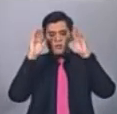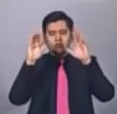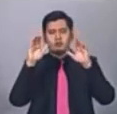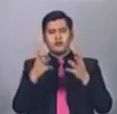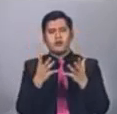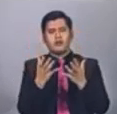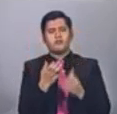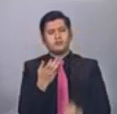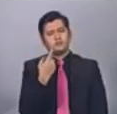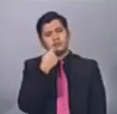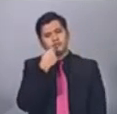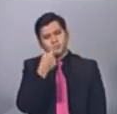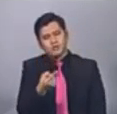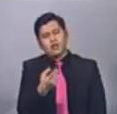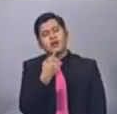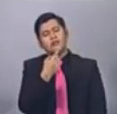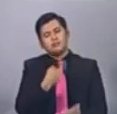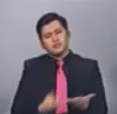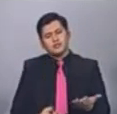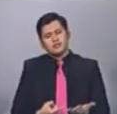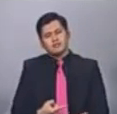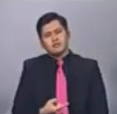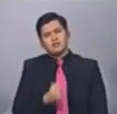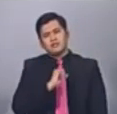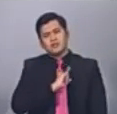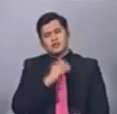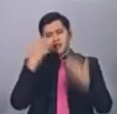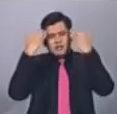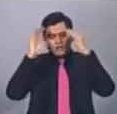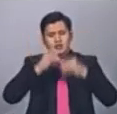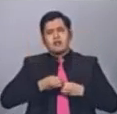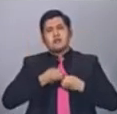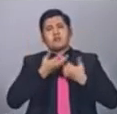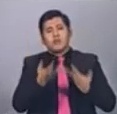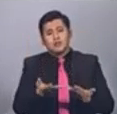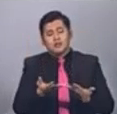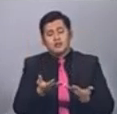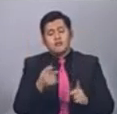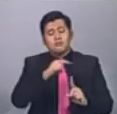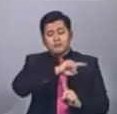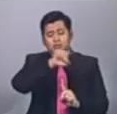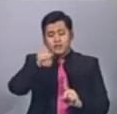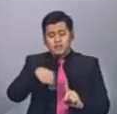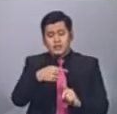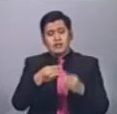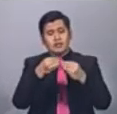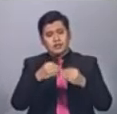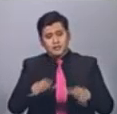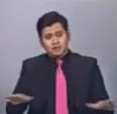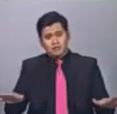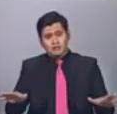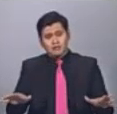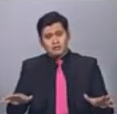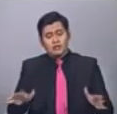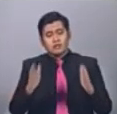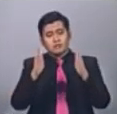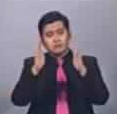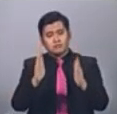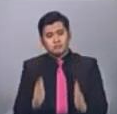tak boleh kata apa bagaimana perasaan saya bila kita hilang seseorang yang begitu rapat,